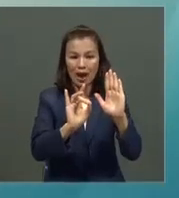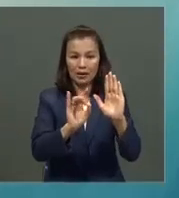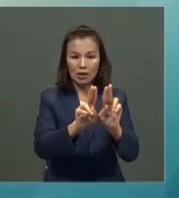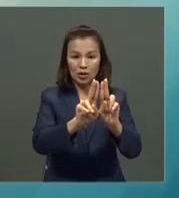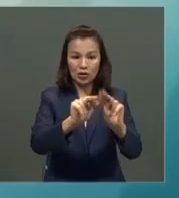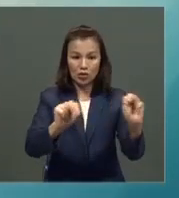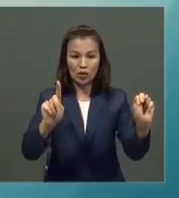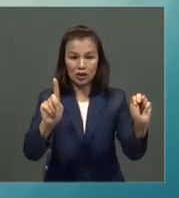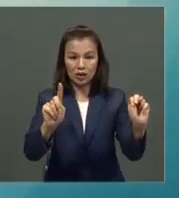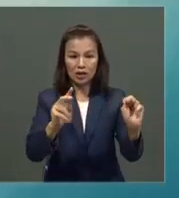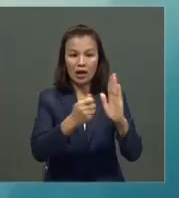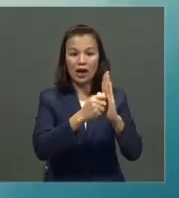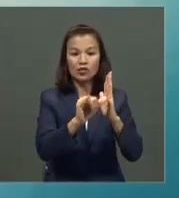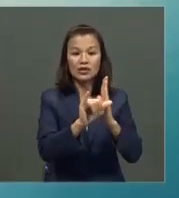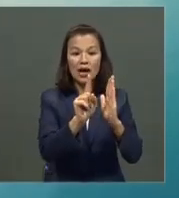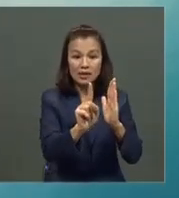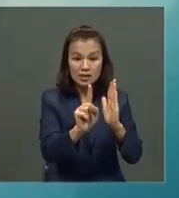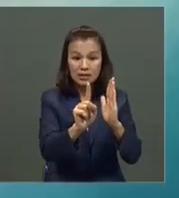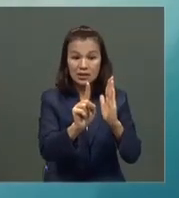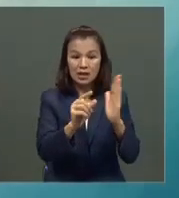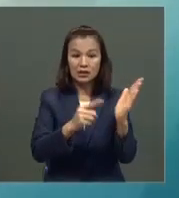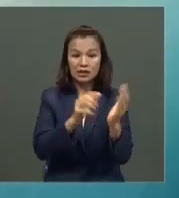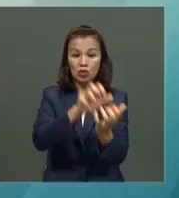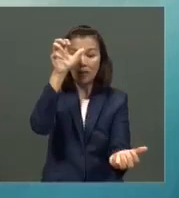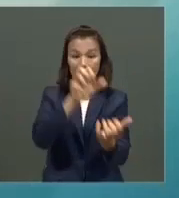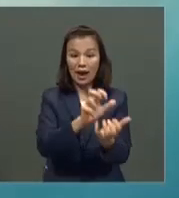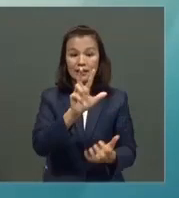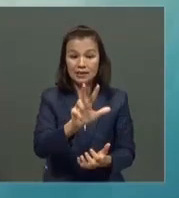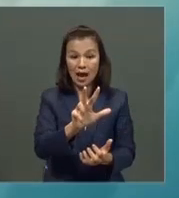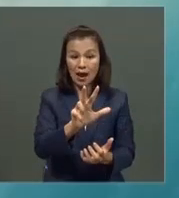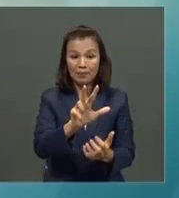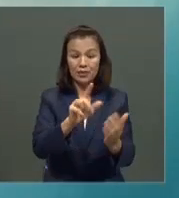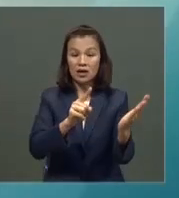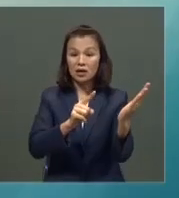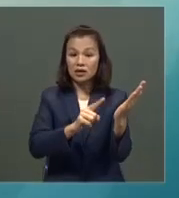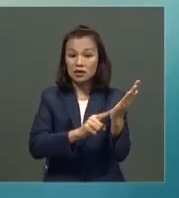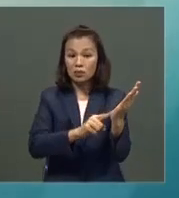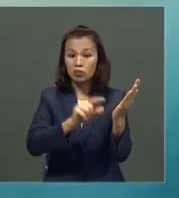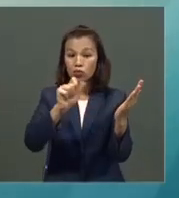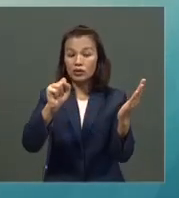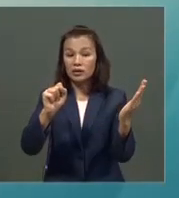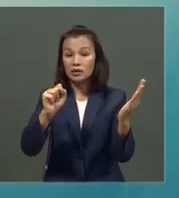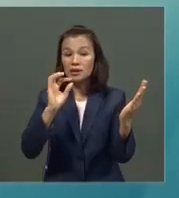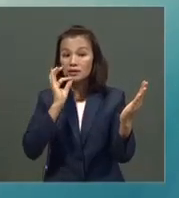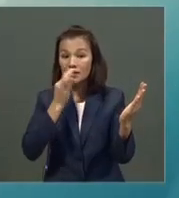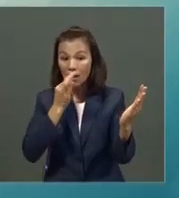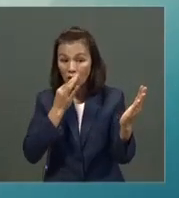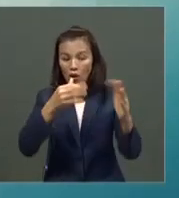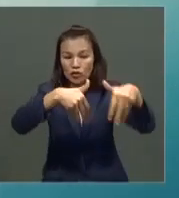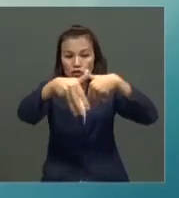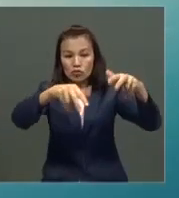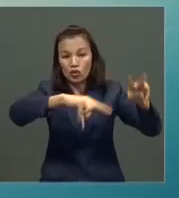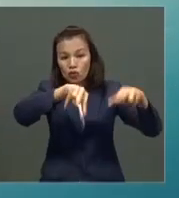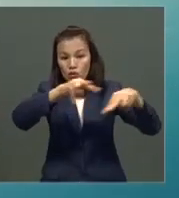รี1อยุธยา1สมุทรปราการ3รายสมุทรสาครในการคัดกรองเชิงรุกในชุมชนทั้งห